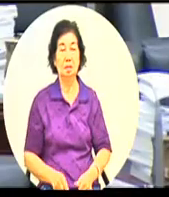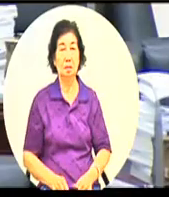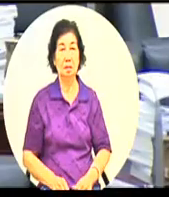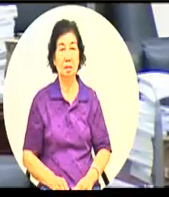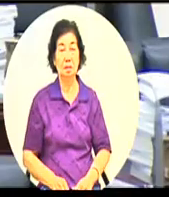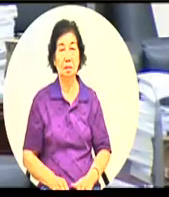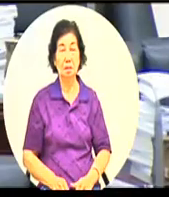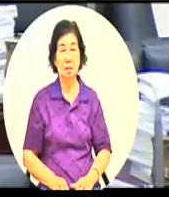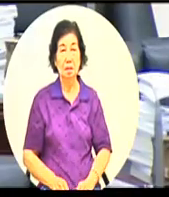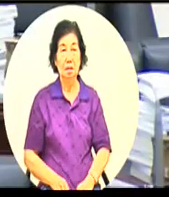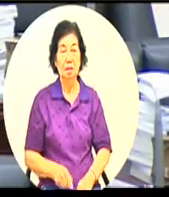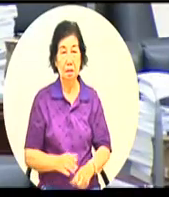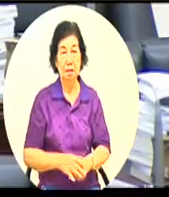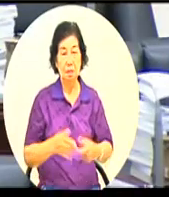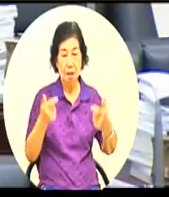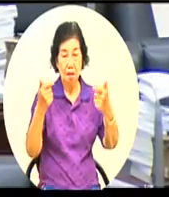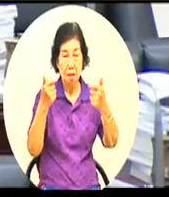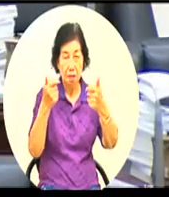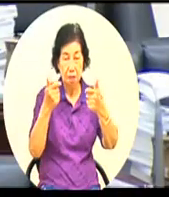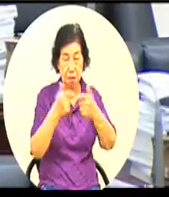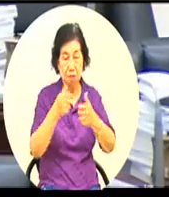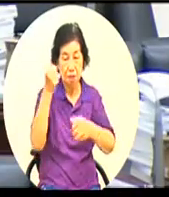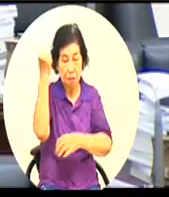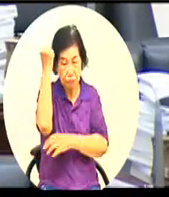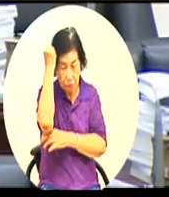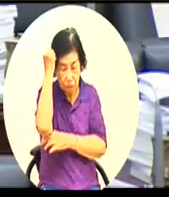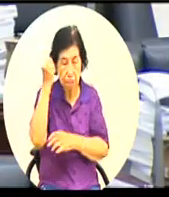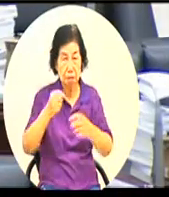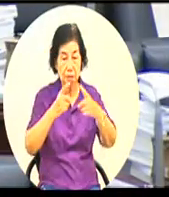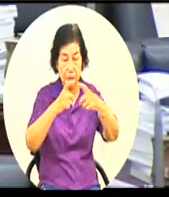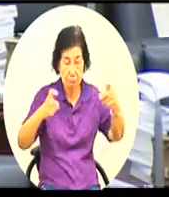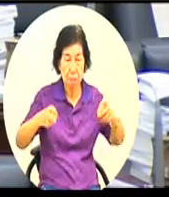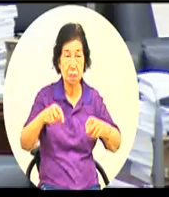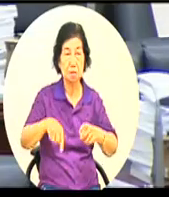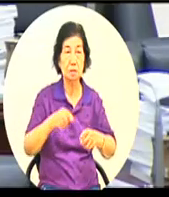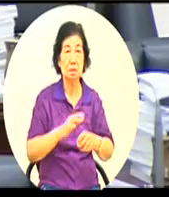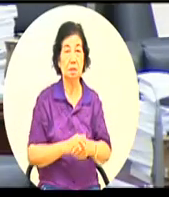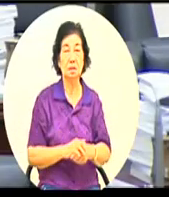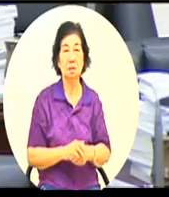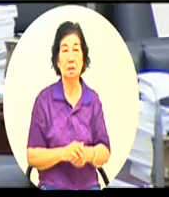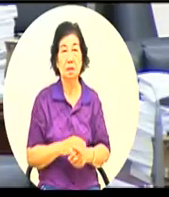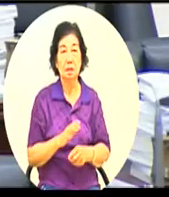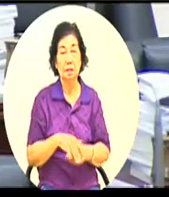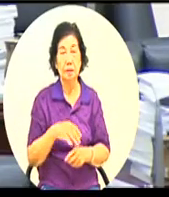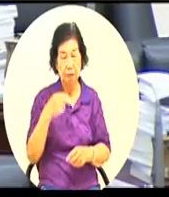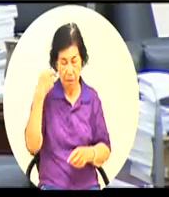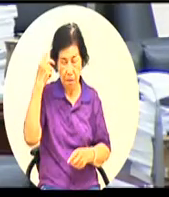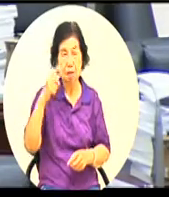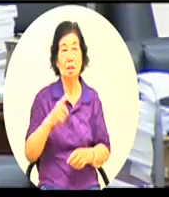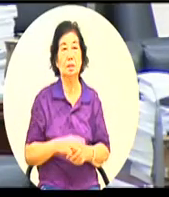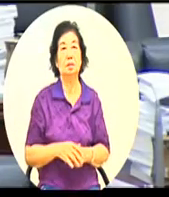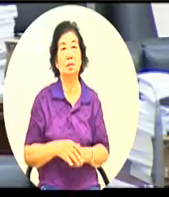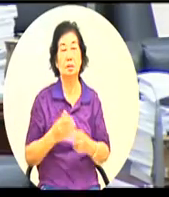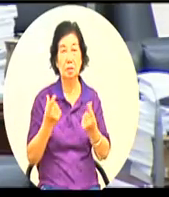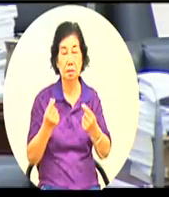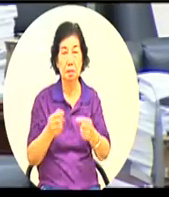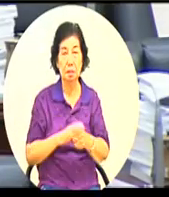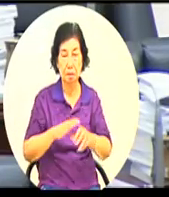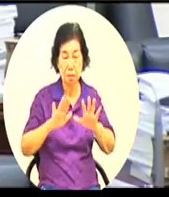宜居城市啊，吼、哦，熟悉啦，我感觉某某做宜居的店，即马当然出